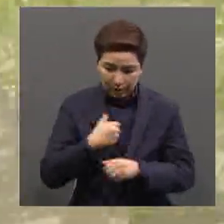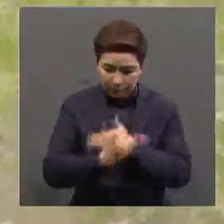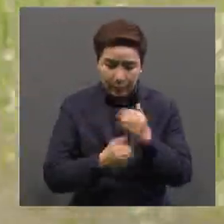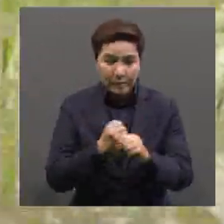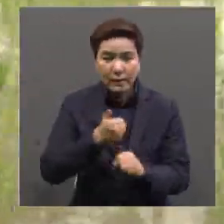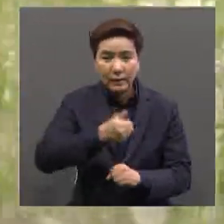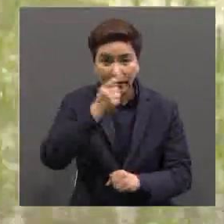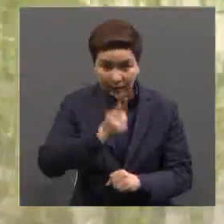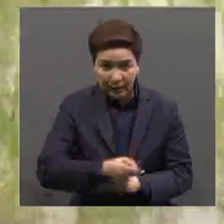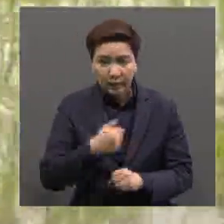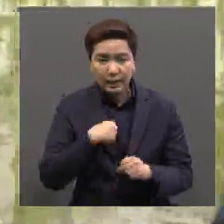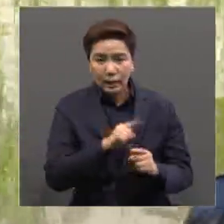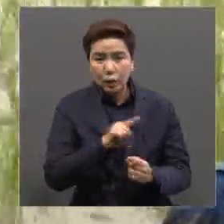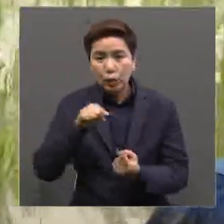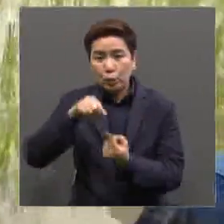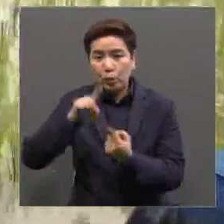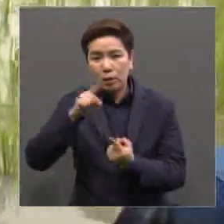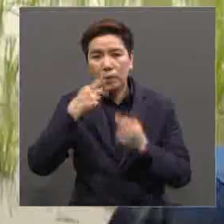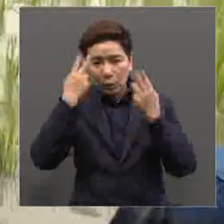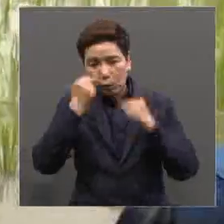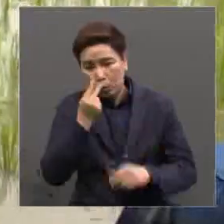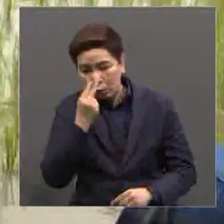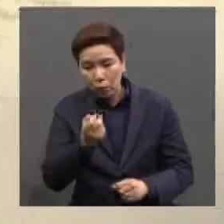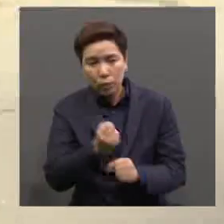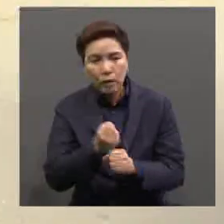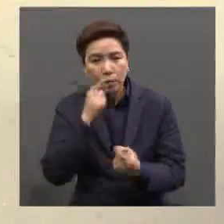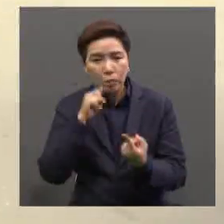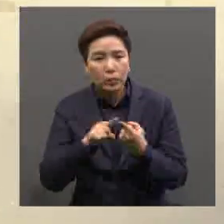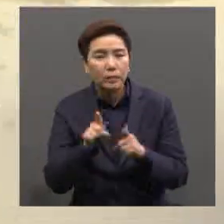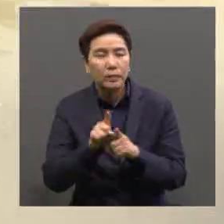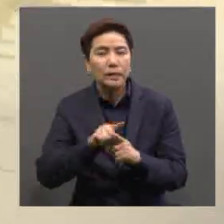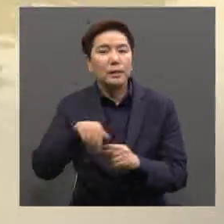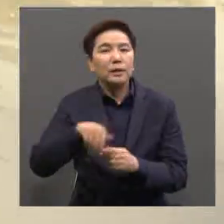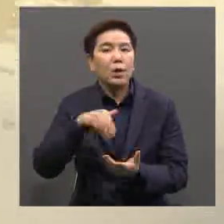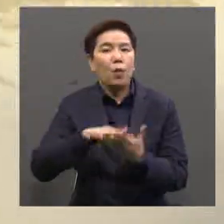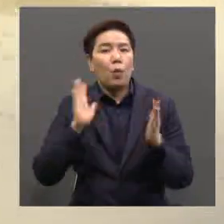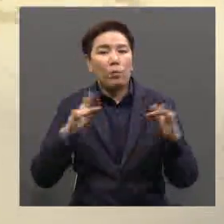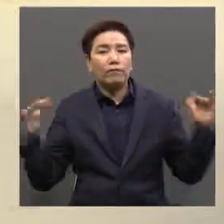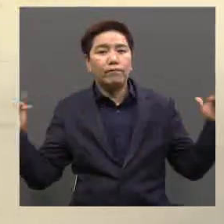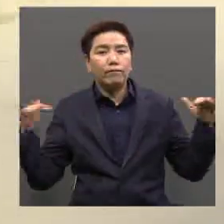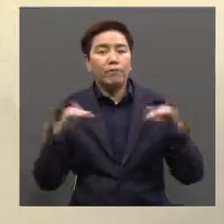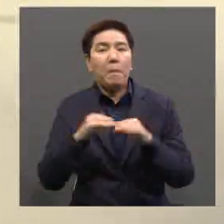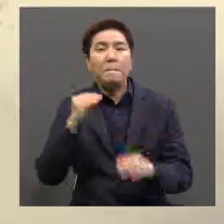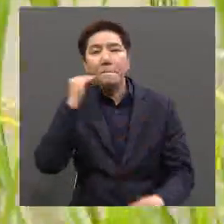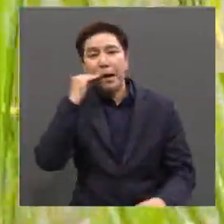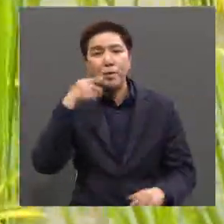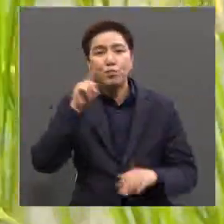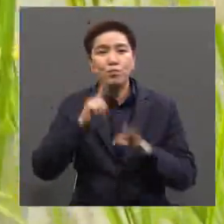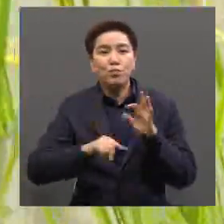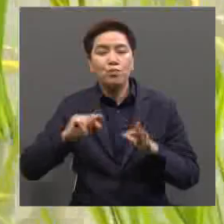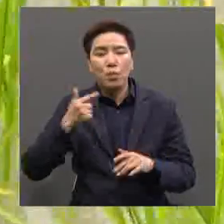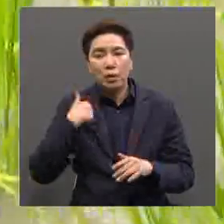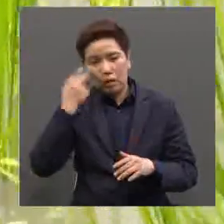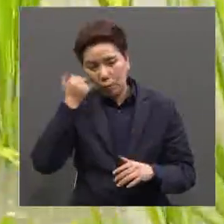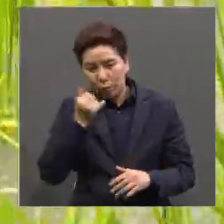รมเนี่ยนะฮะอีกจุดหนึ่งที่ท่านนายกรัฐมนตรีไปชมก็คือที่ศาลาประชาคมเทศบาลเมืองบ้านโป่งครับอันนี้ท่